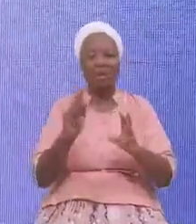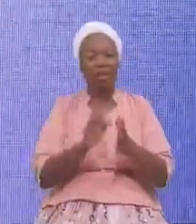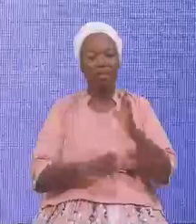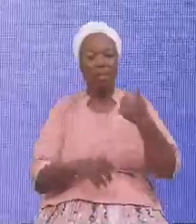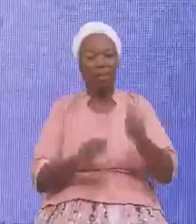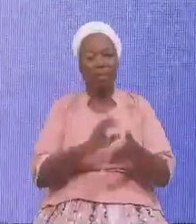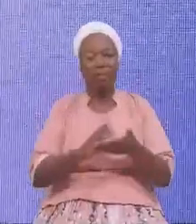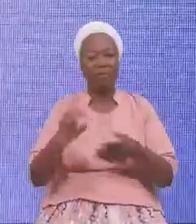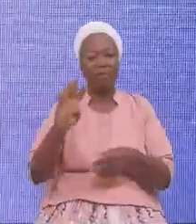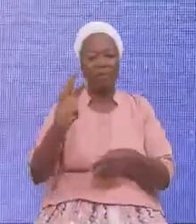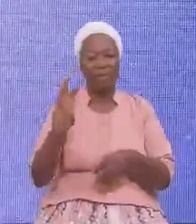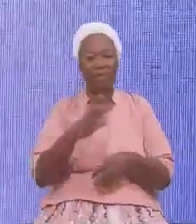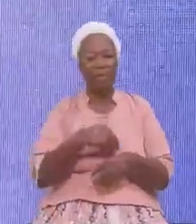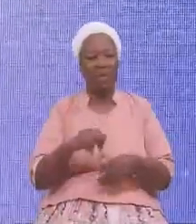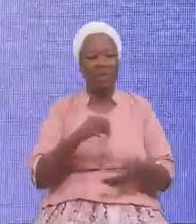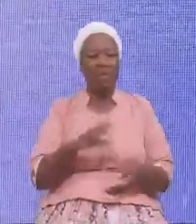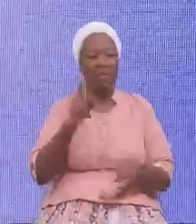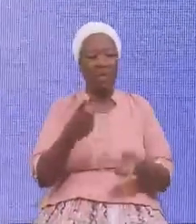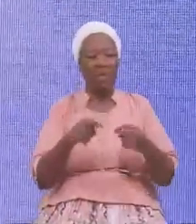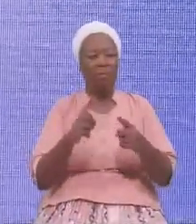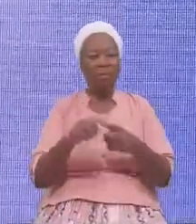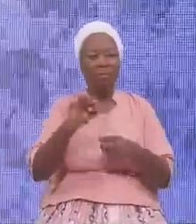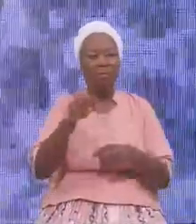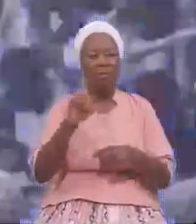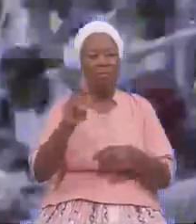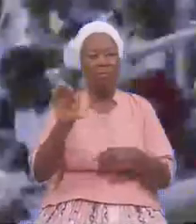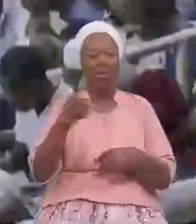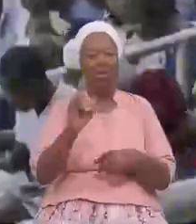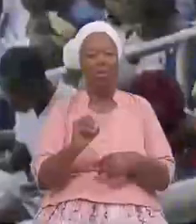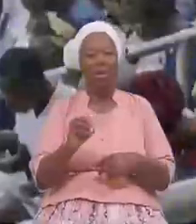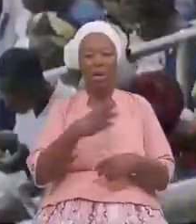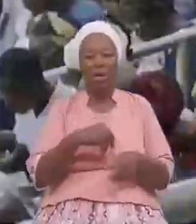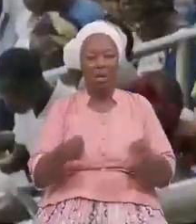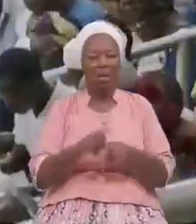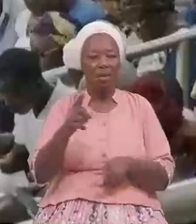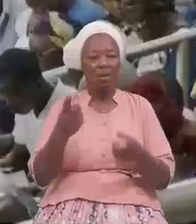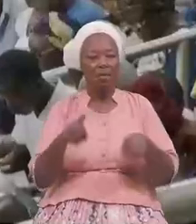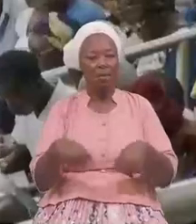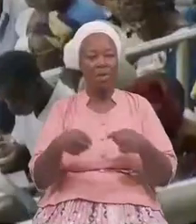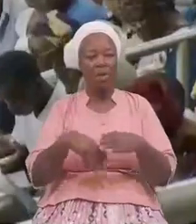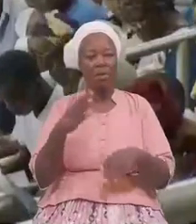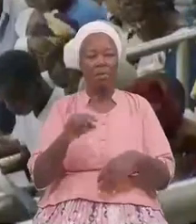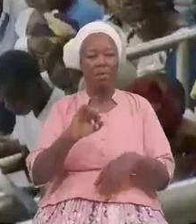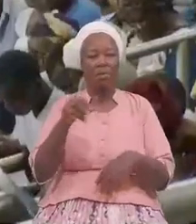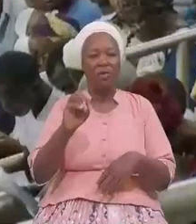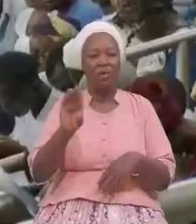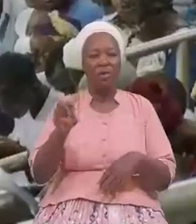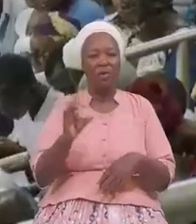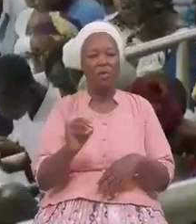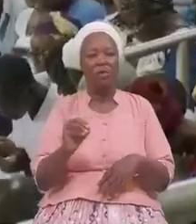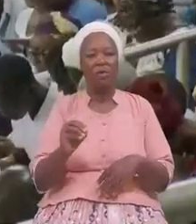Ils arrivèrent à Jéricho. Et lorsque Jésus en sortit avec ses